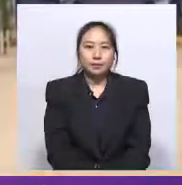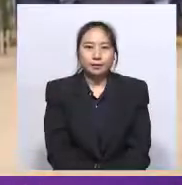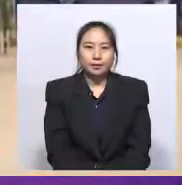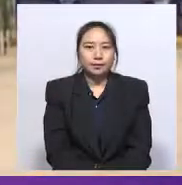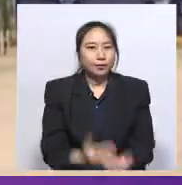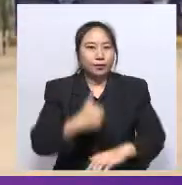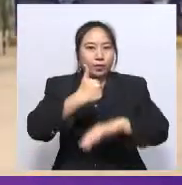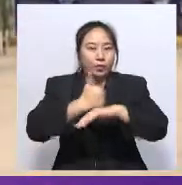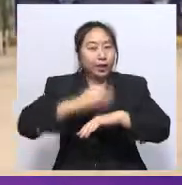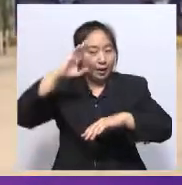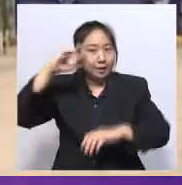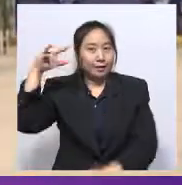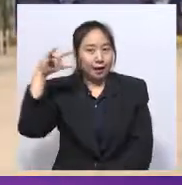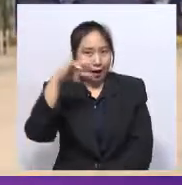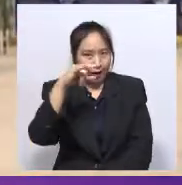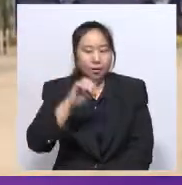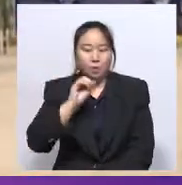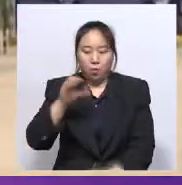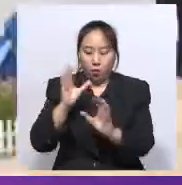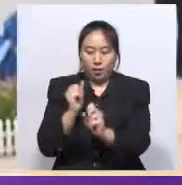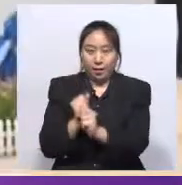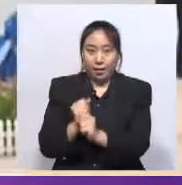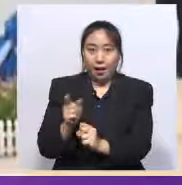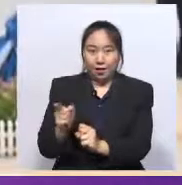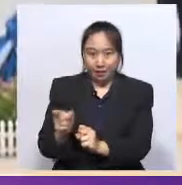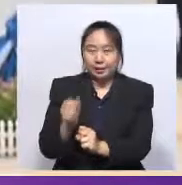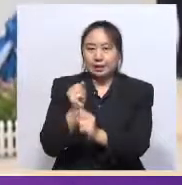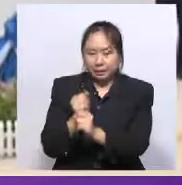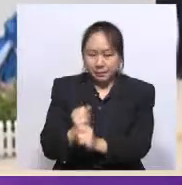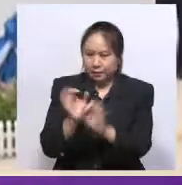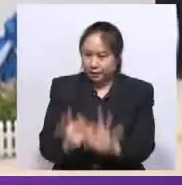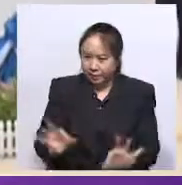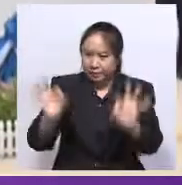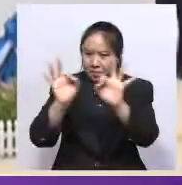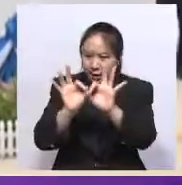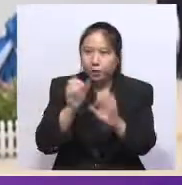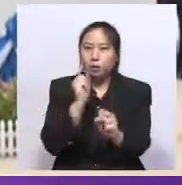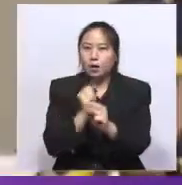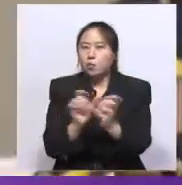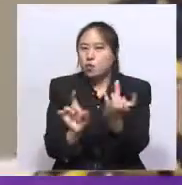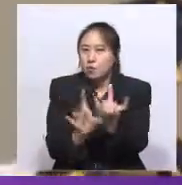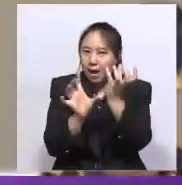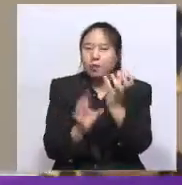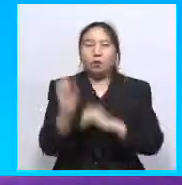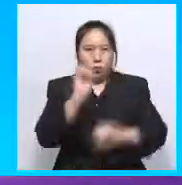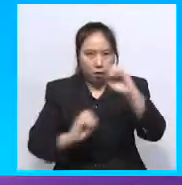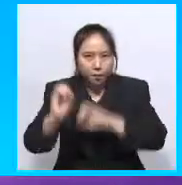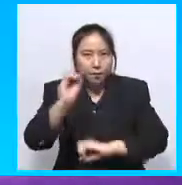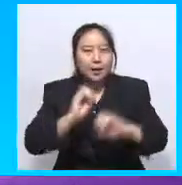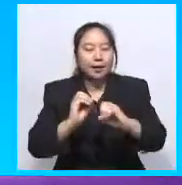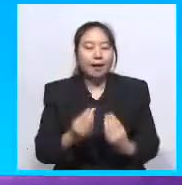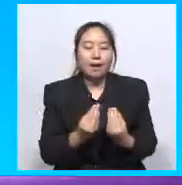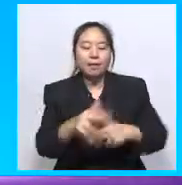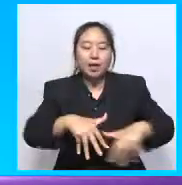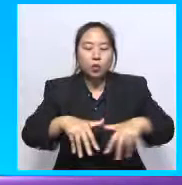โดยทางผู้บัญชาการทหารอากาศนะครับยังได้กำชับให้เจ้าหน้าที่ที่ปฏิบัติงานให้เน้นประสิทธิภาพและความปลอดภัยรวมทั้งสร้างความเข้าใ